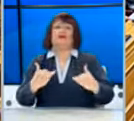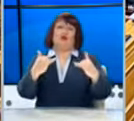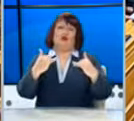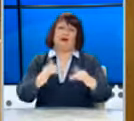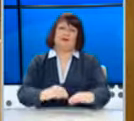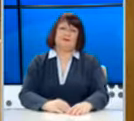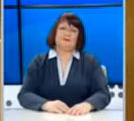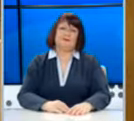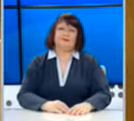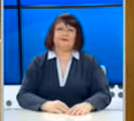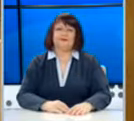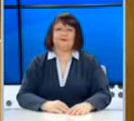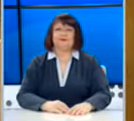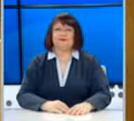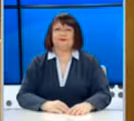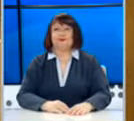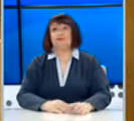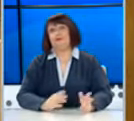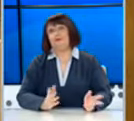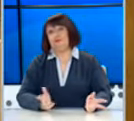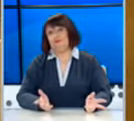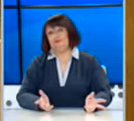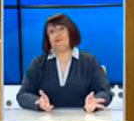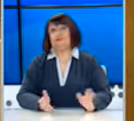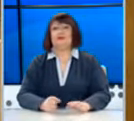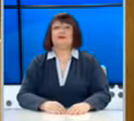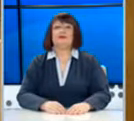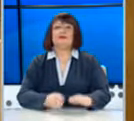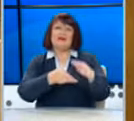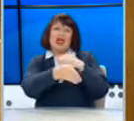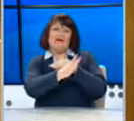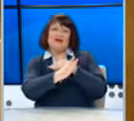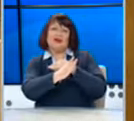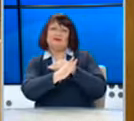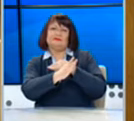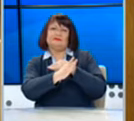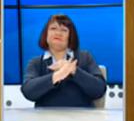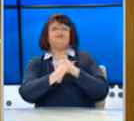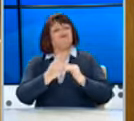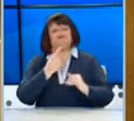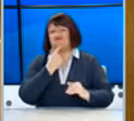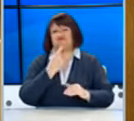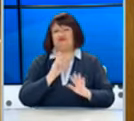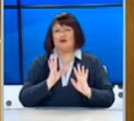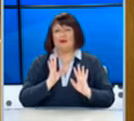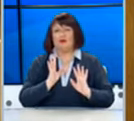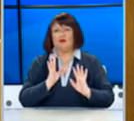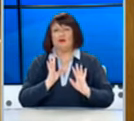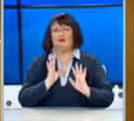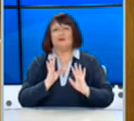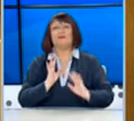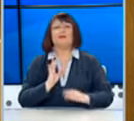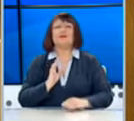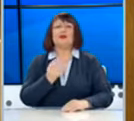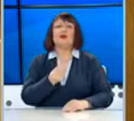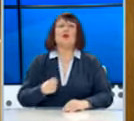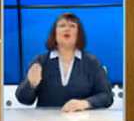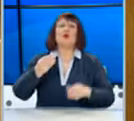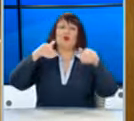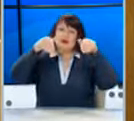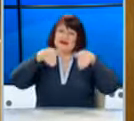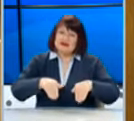Δεν θα αξιώσω όμως, και με αφορμή την αποχώρησή του, δεν θα αξιώσω μεγαλύτερο σεβασμό προς